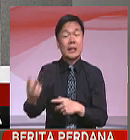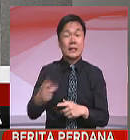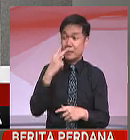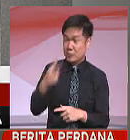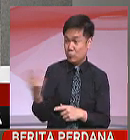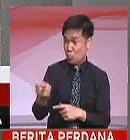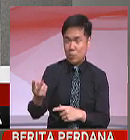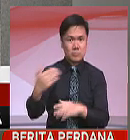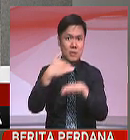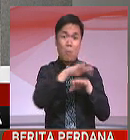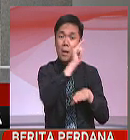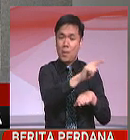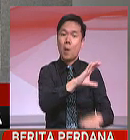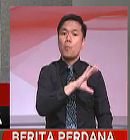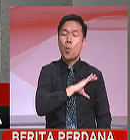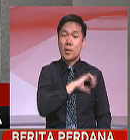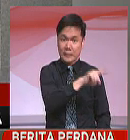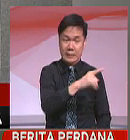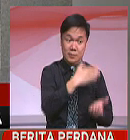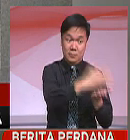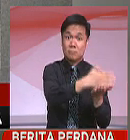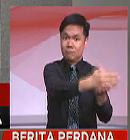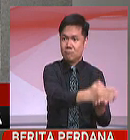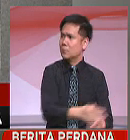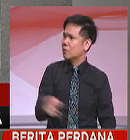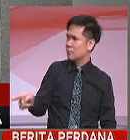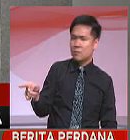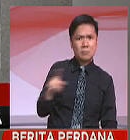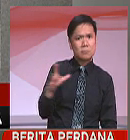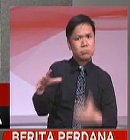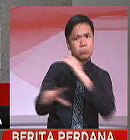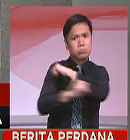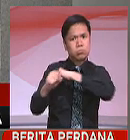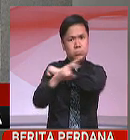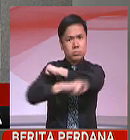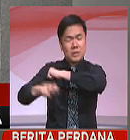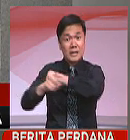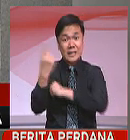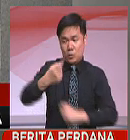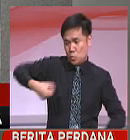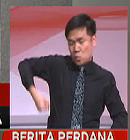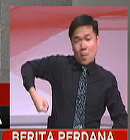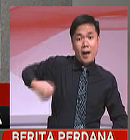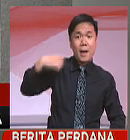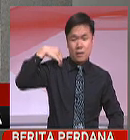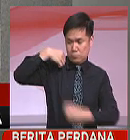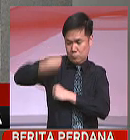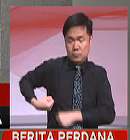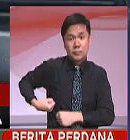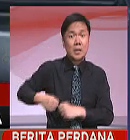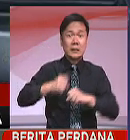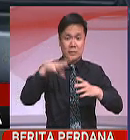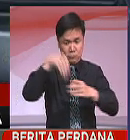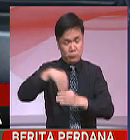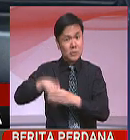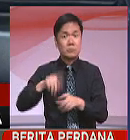diserahkan kepada anggota polis yang bertugas di sekatan jalan raya. Pemeriksaan mendapati suspek melarikan beg tangan mangsa yang mengandungi